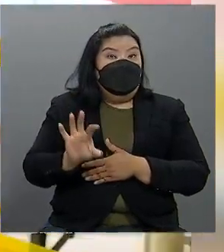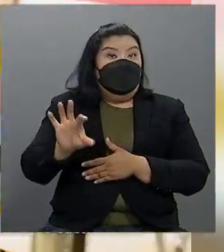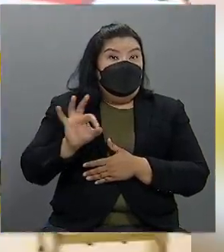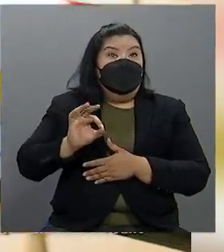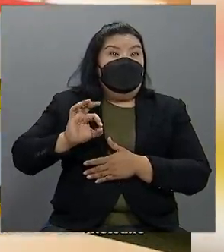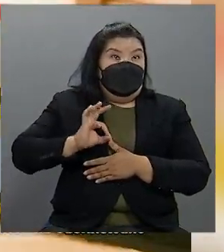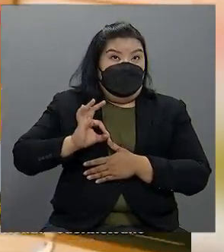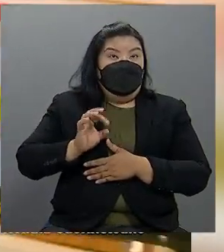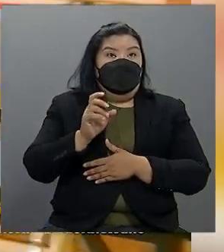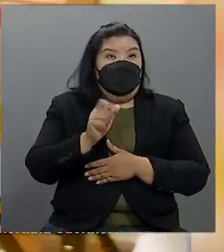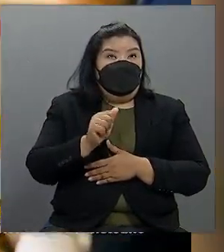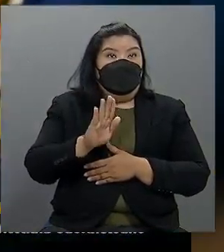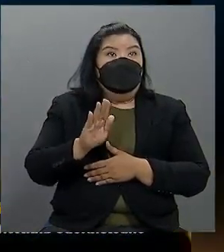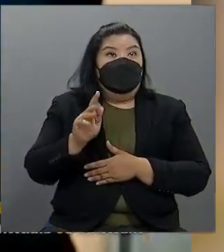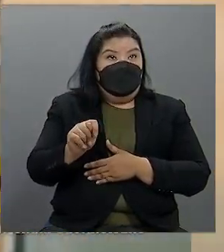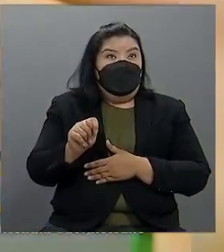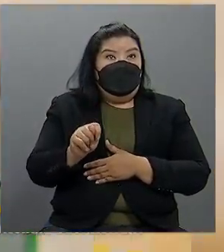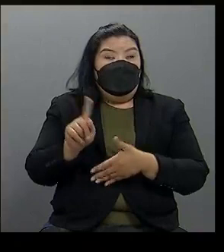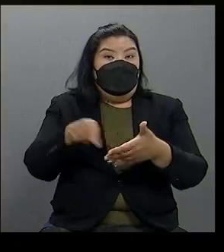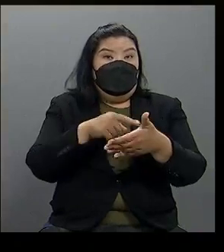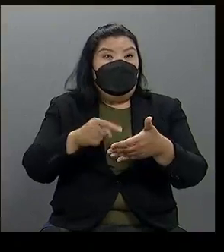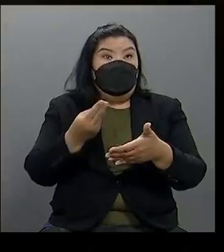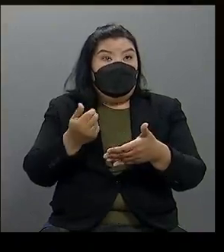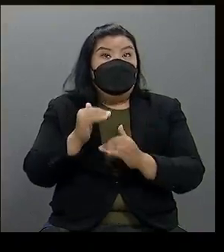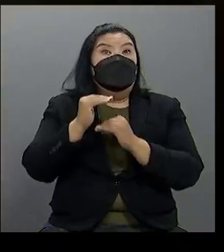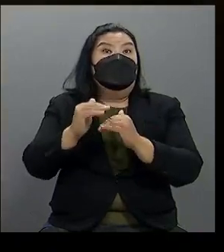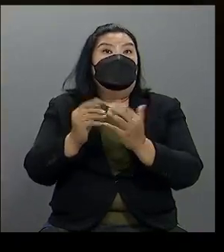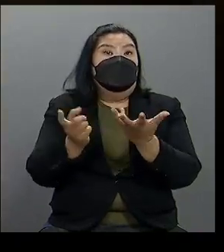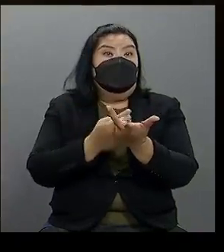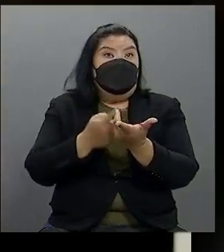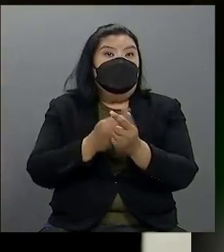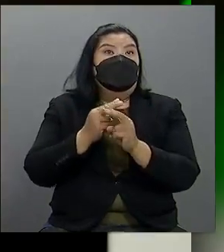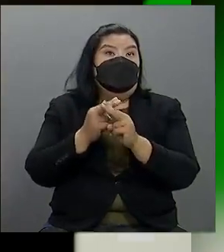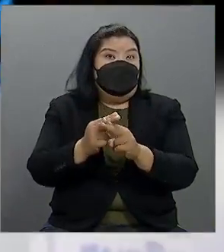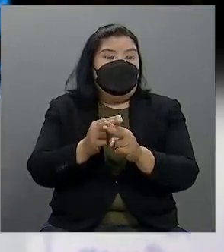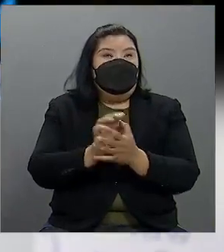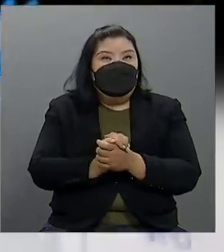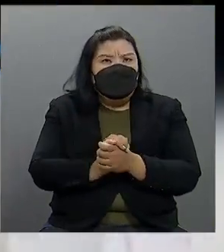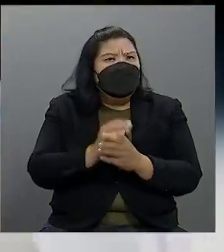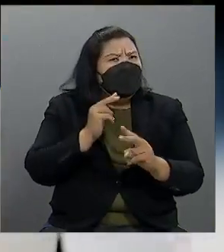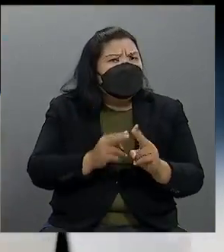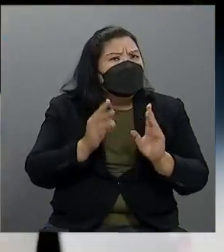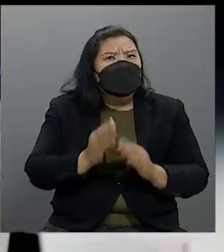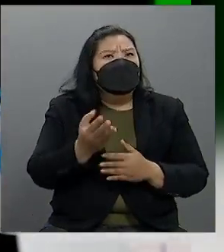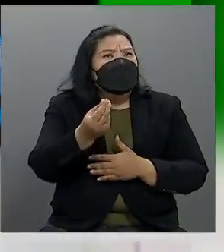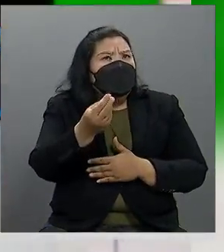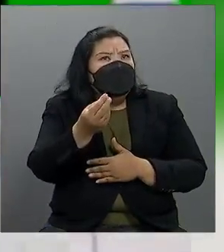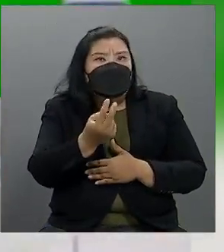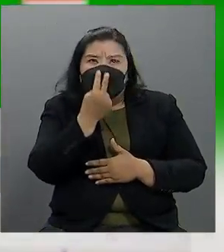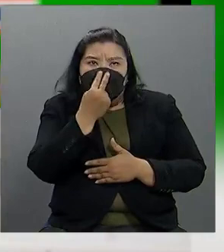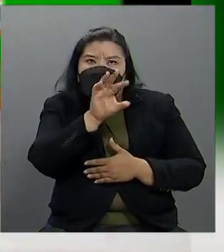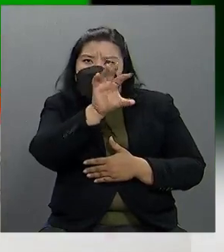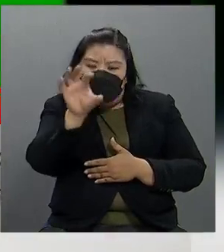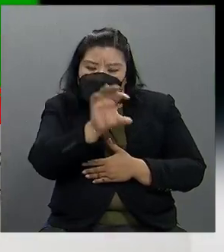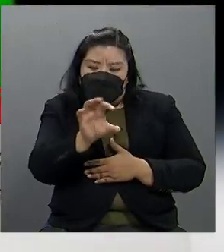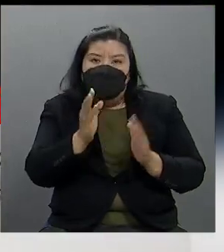หารส่วนตำบลก็เลือกได้ไม่เกินจำนวนที่พึงมีในแต่ละเขตด้วยก็ต้องไปตรวจสอบให้ดีนะครับว่าเขตนั้นเนี่ยเขตที่ท่านอาศัยอยู่มีกี่คนเลือก